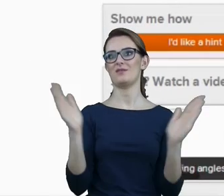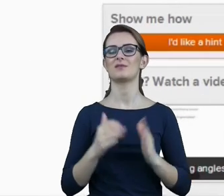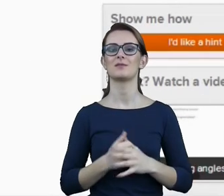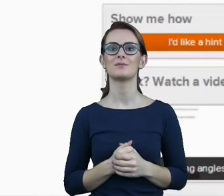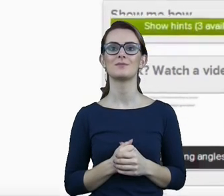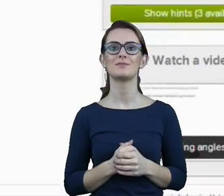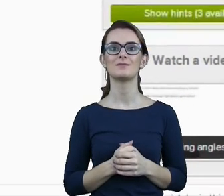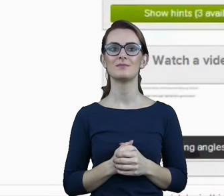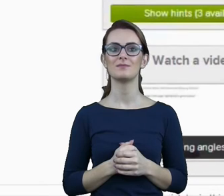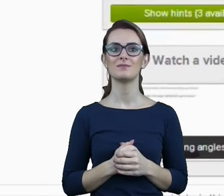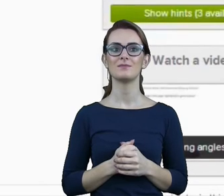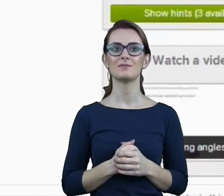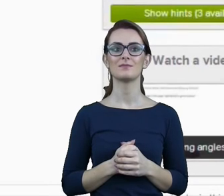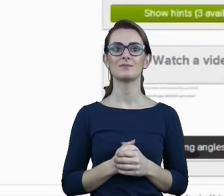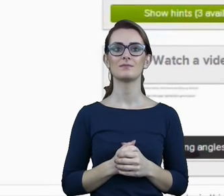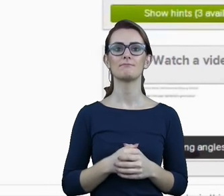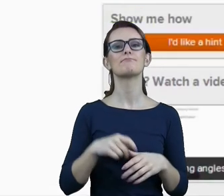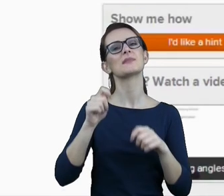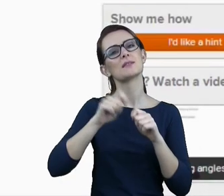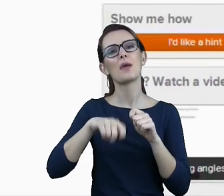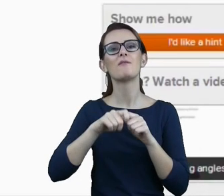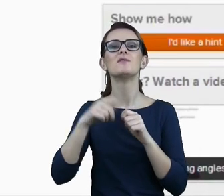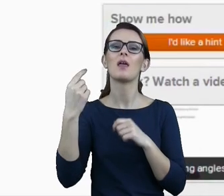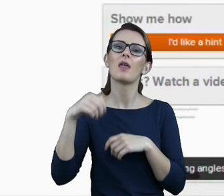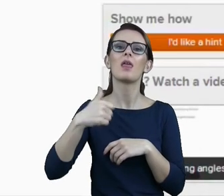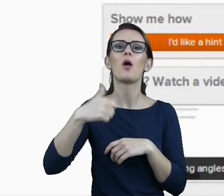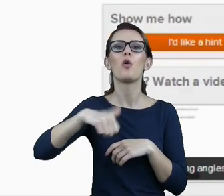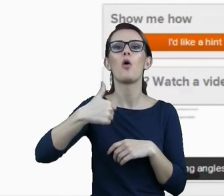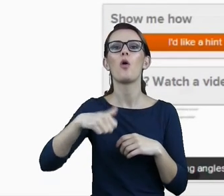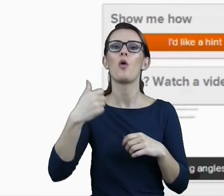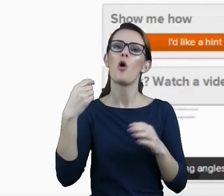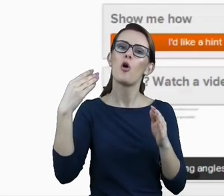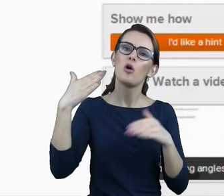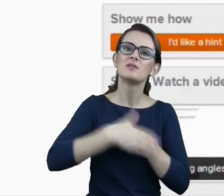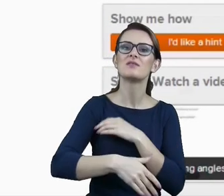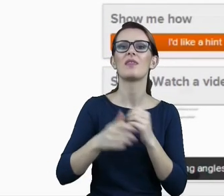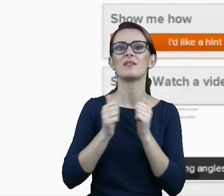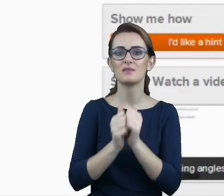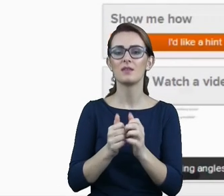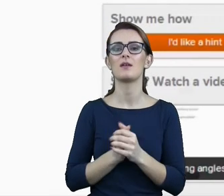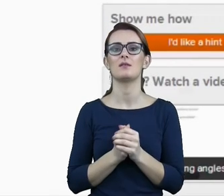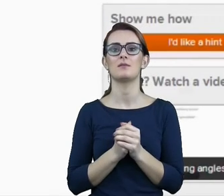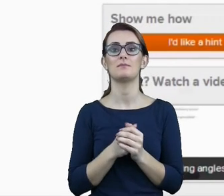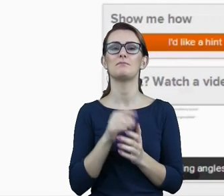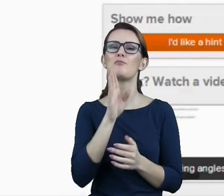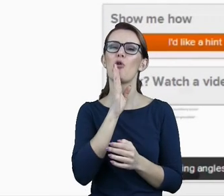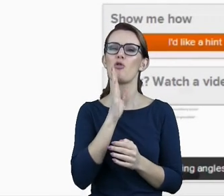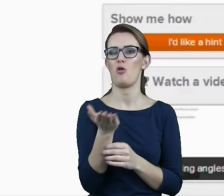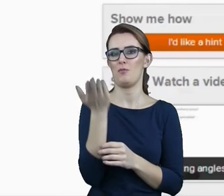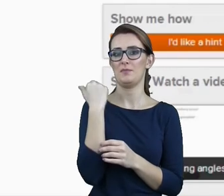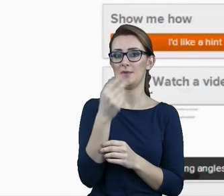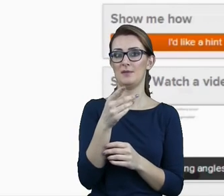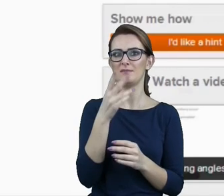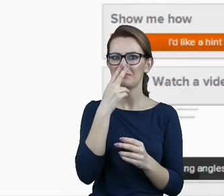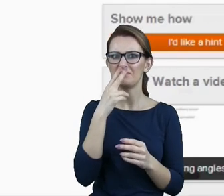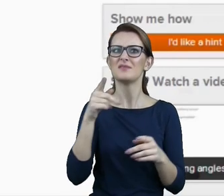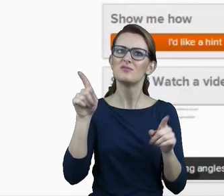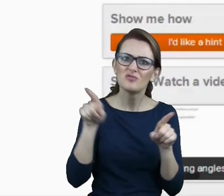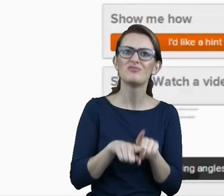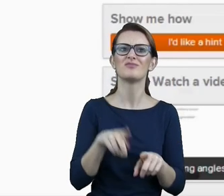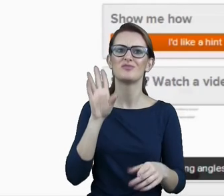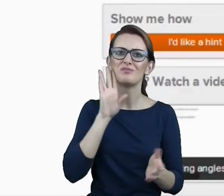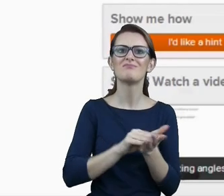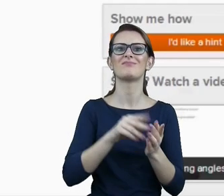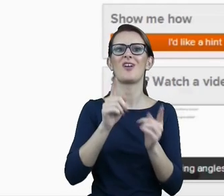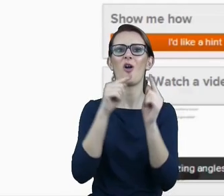się rozwarty. Sprawdźmy jeszcze, jakby wyglądało ostatnie zadanie podobne do poprzedniego. Zobacz, jakie mamy szczęście. Znowu